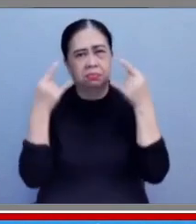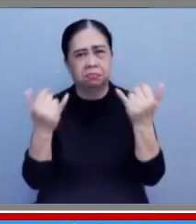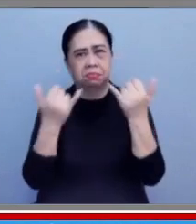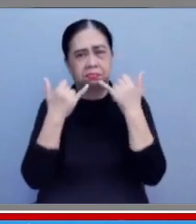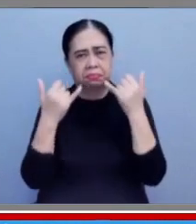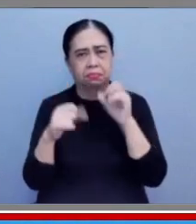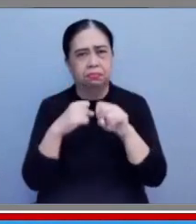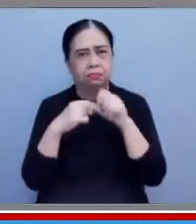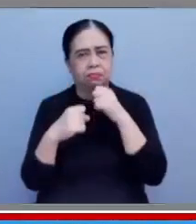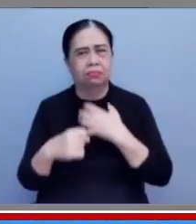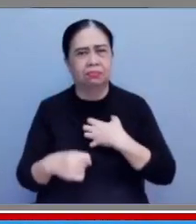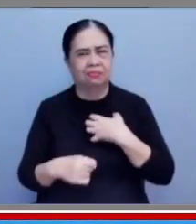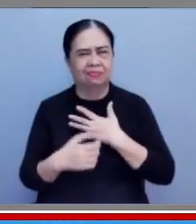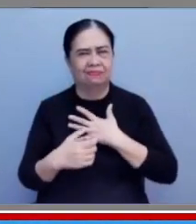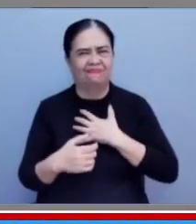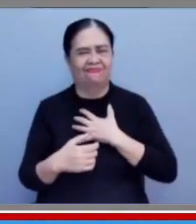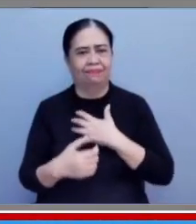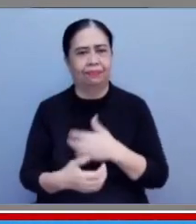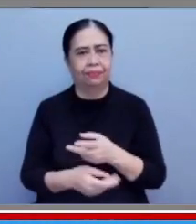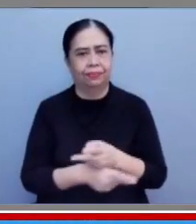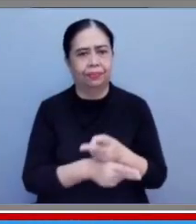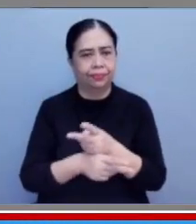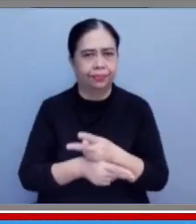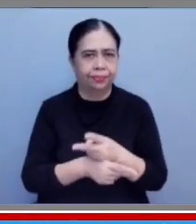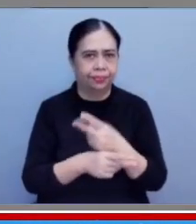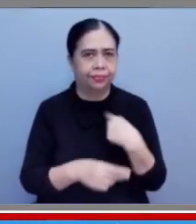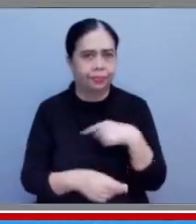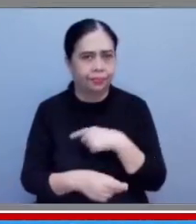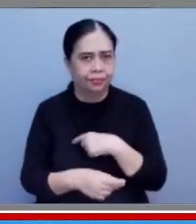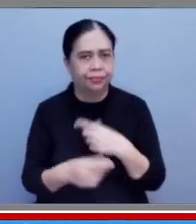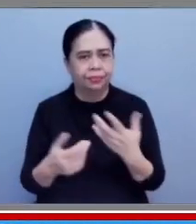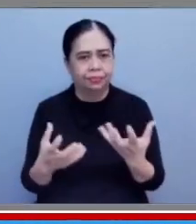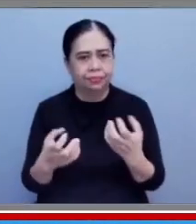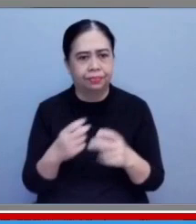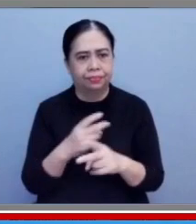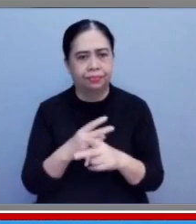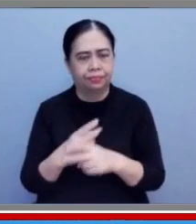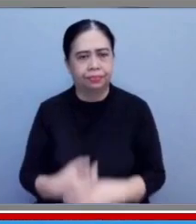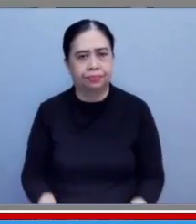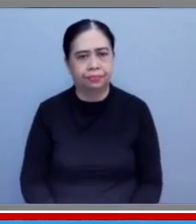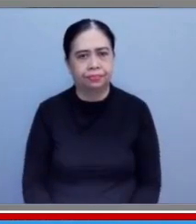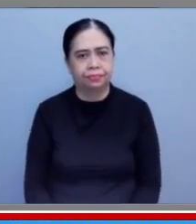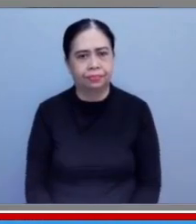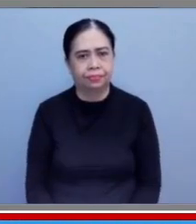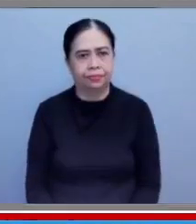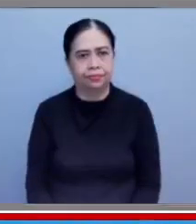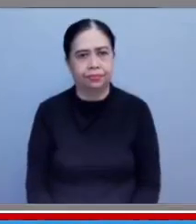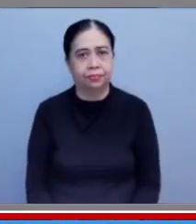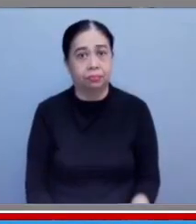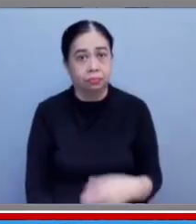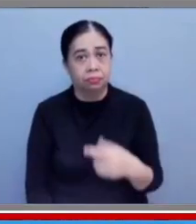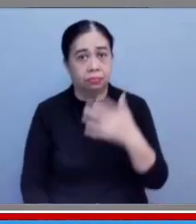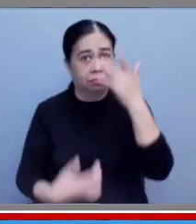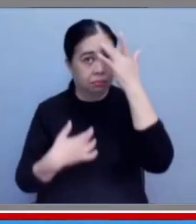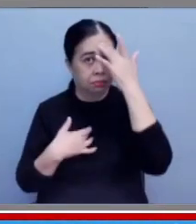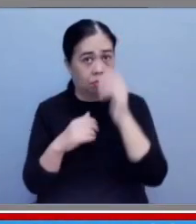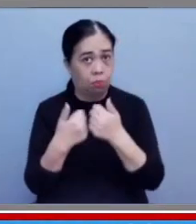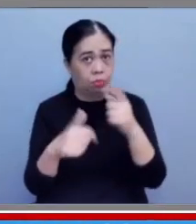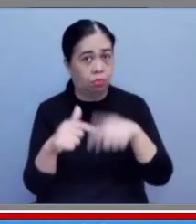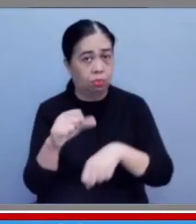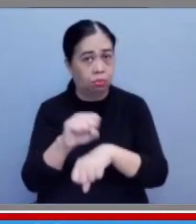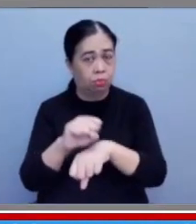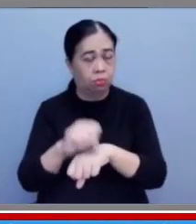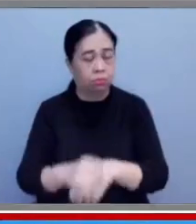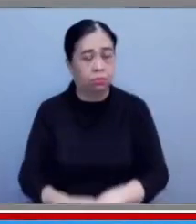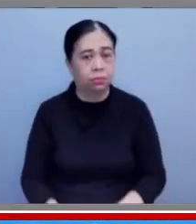sa nag-iingat lang po kami sir nag-iingat lang po kami kasi syempre pag may sakit ka hindi ka mag-duty ba ayon sa Tal